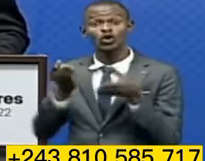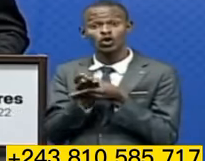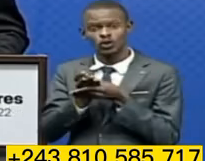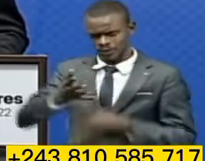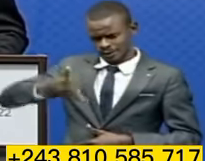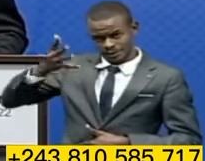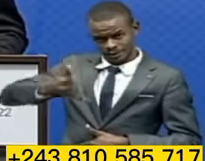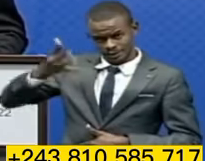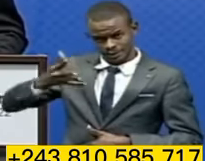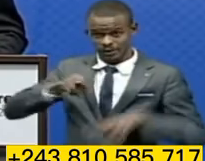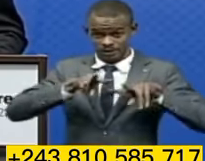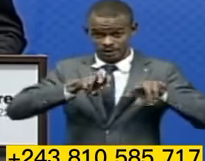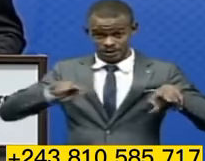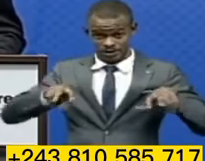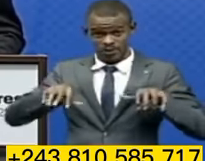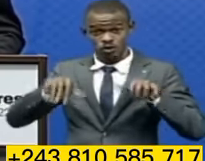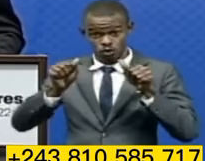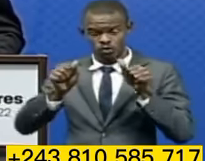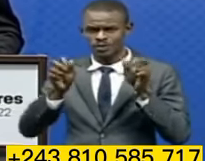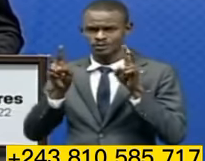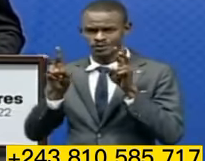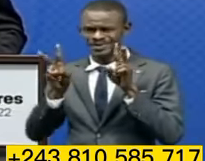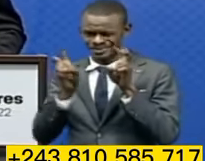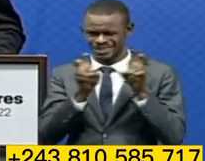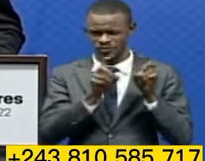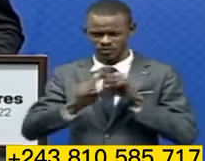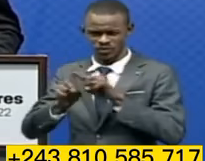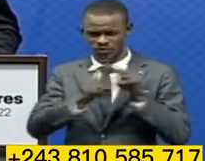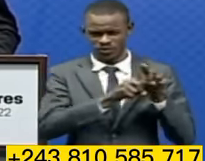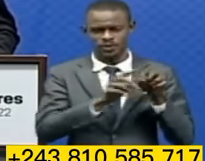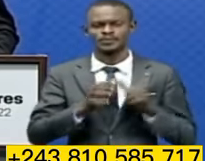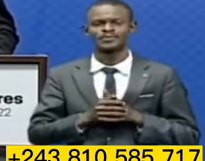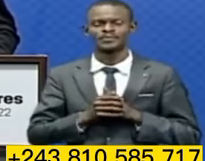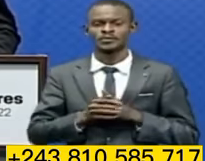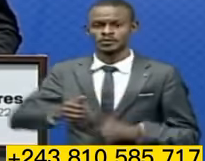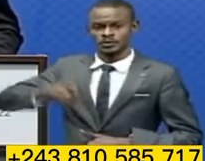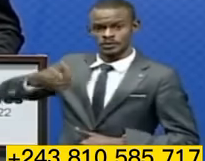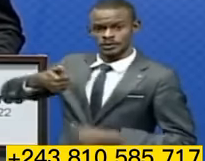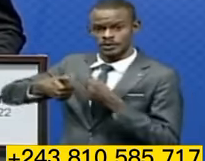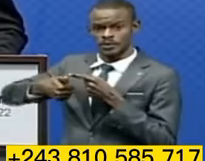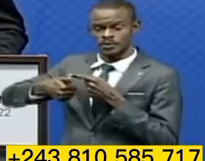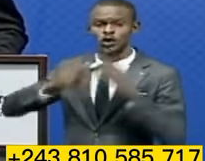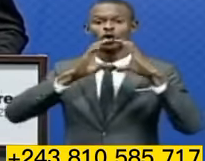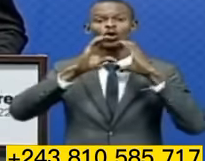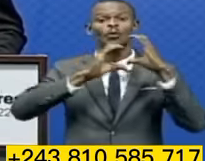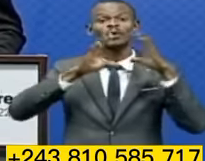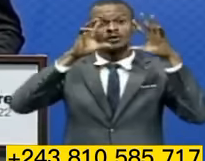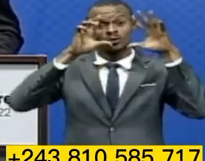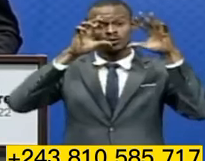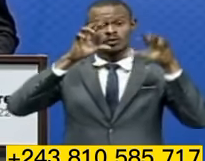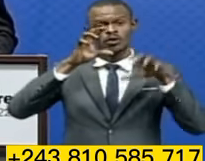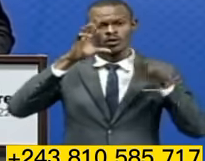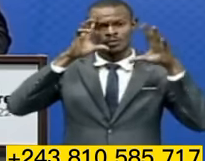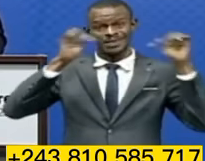Enfin, examen et adoption de textes. La communication du président de la République a porté sur